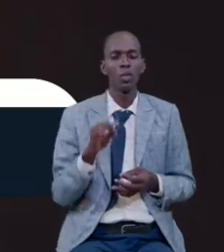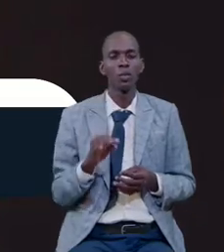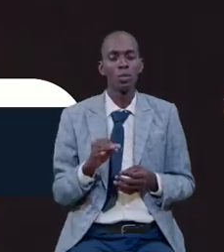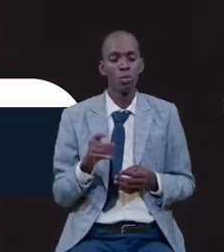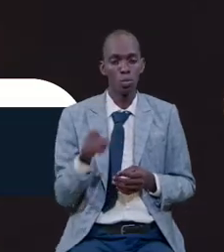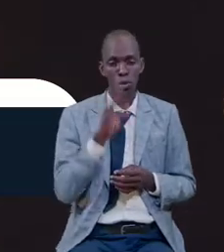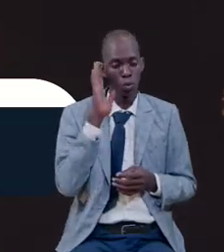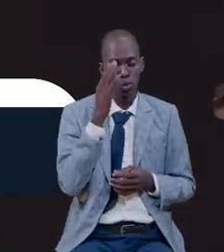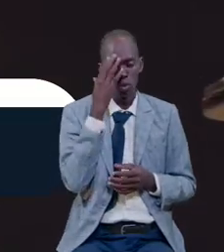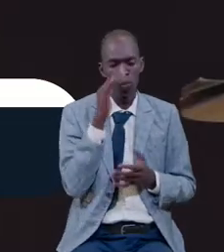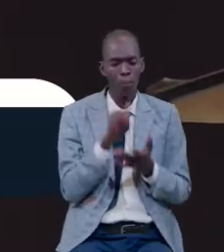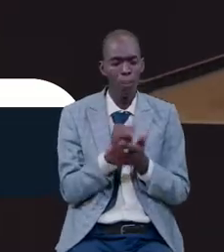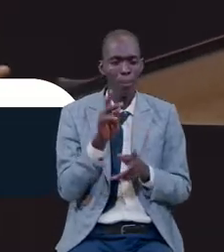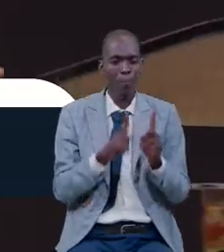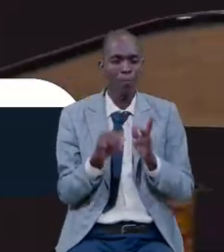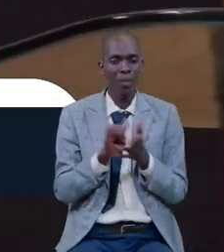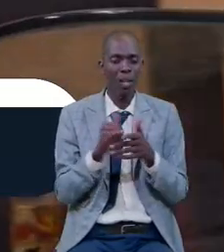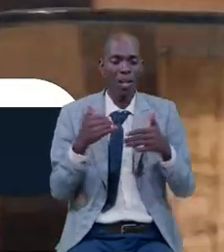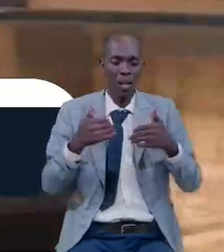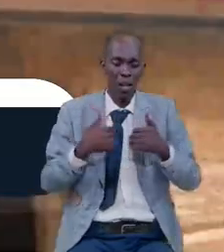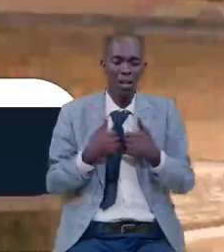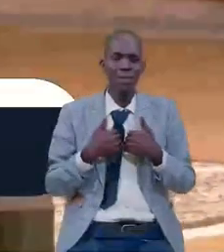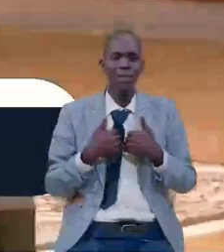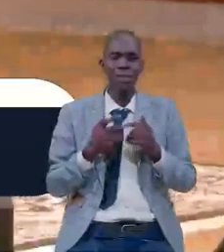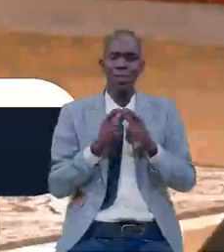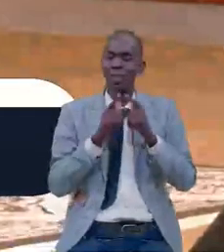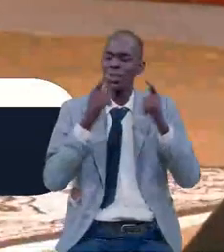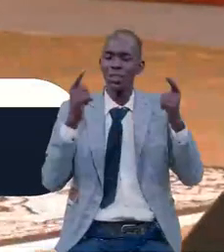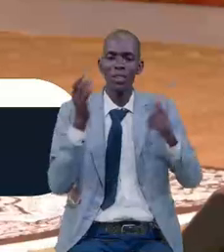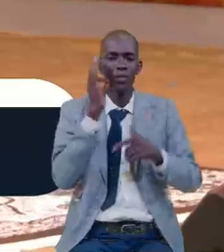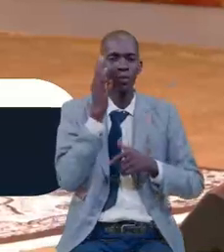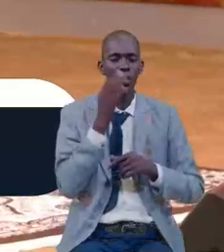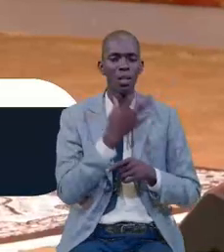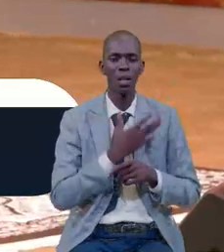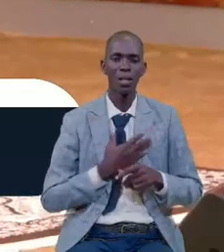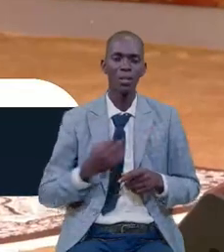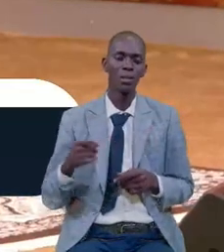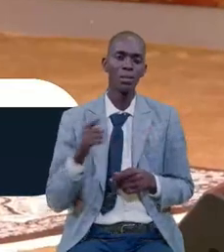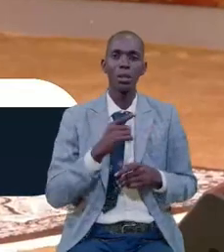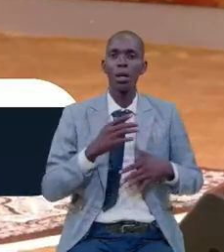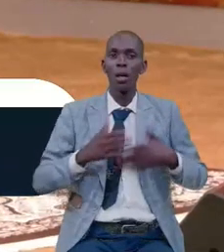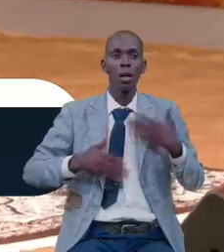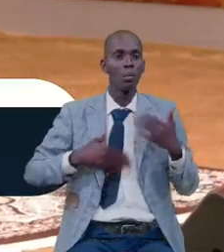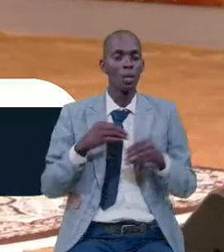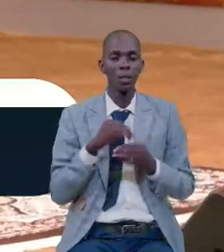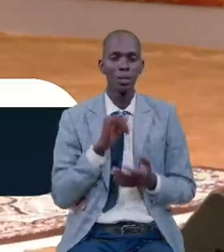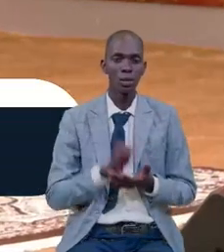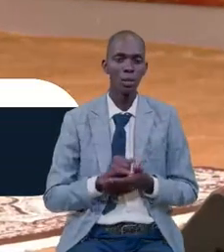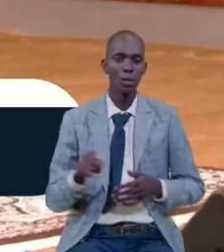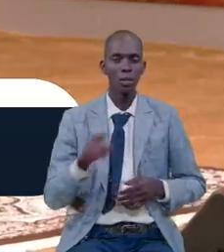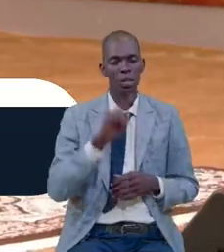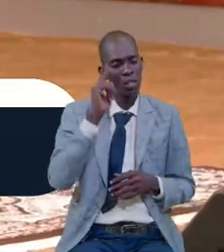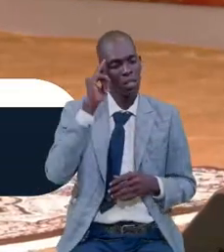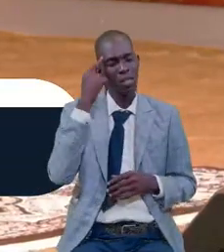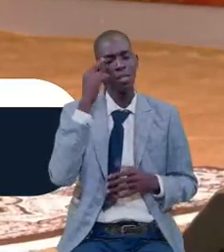savez qu'il y a des gens, qui ont des fruits spectaculaires et ils s'en réjouissent. Ils